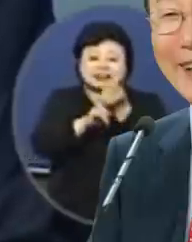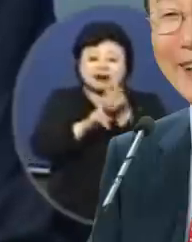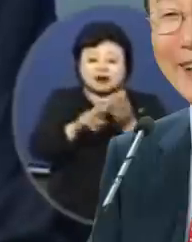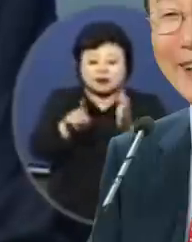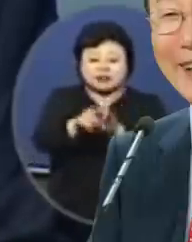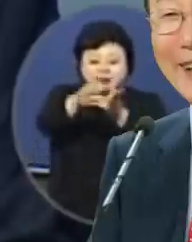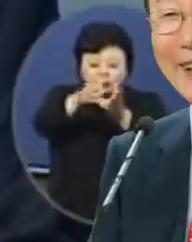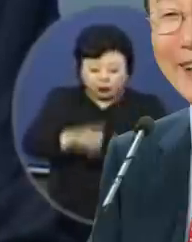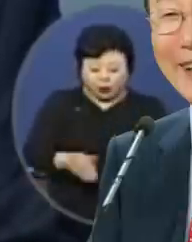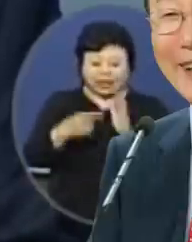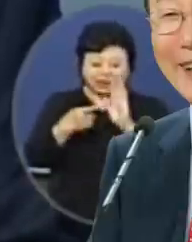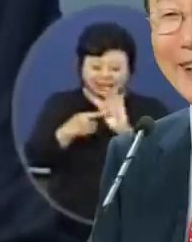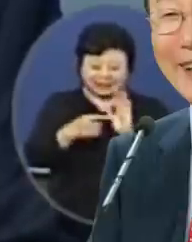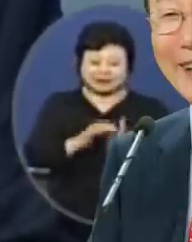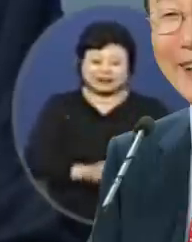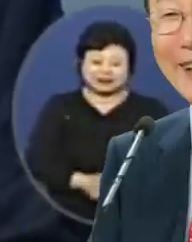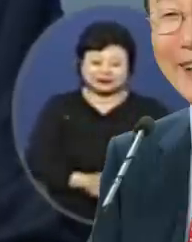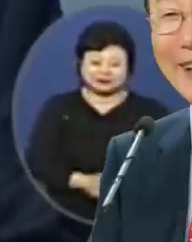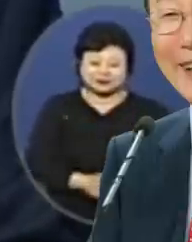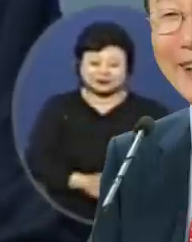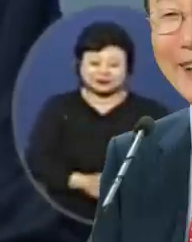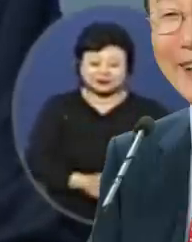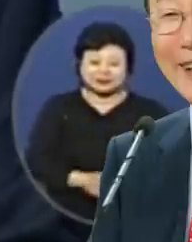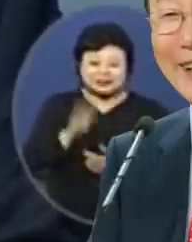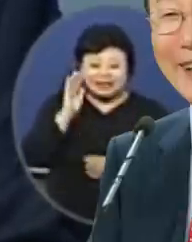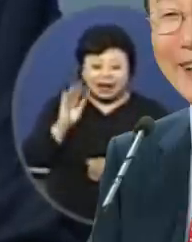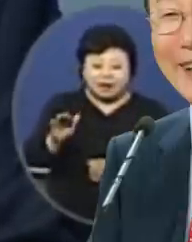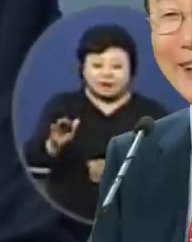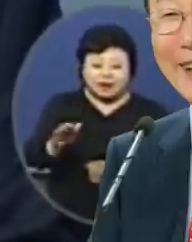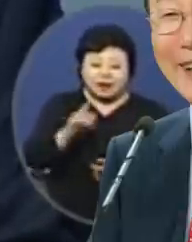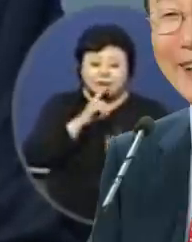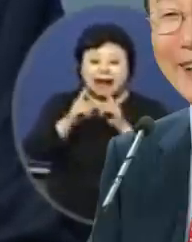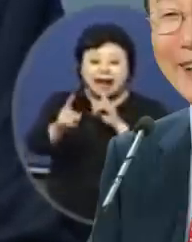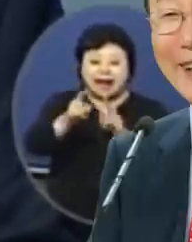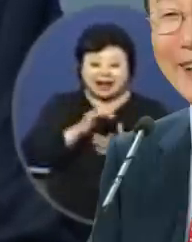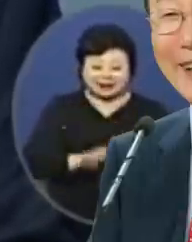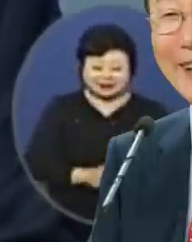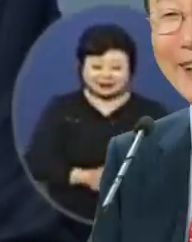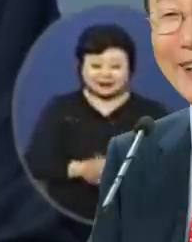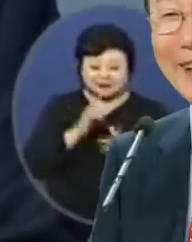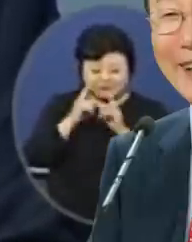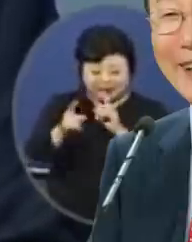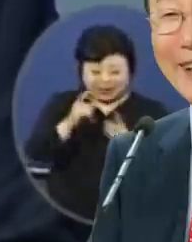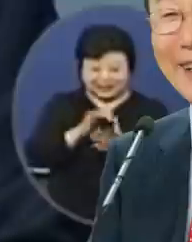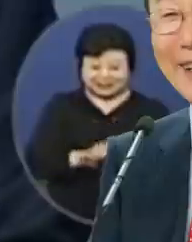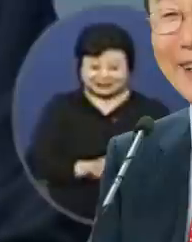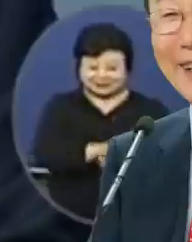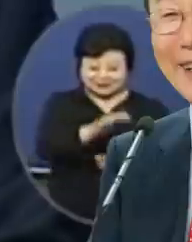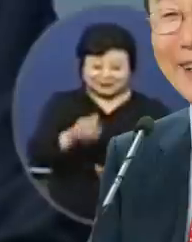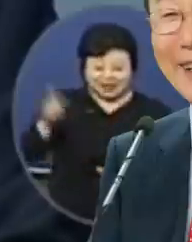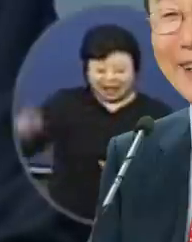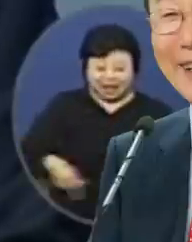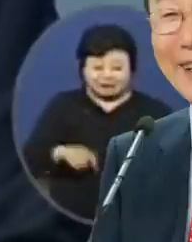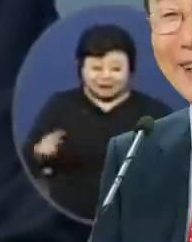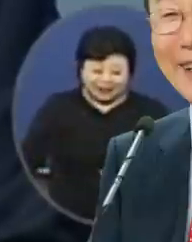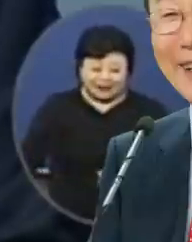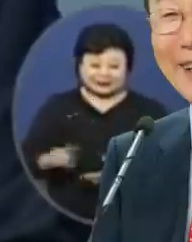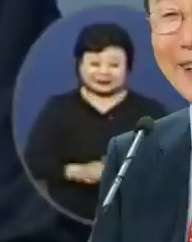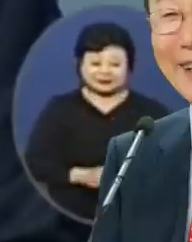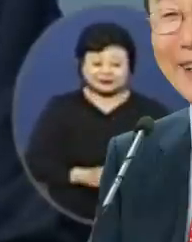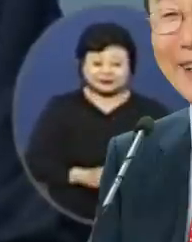믿음을 통해서 나타나게 되는 것입니다. 그 다음에는 말인 것입니다. 말은 우리가 하루에